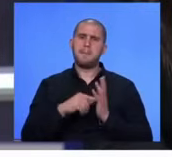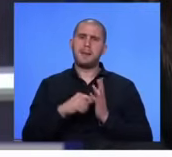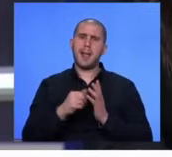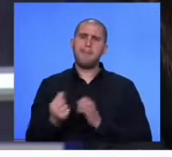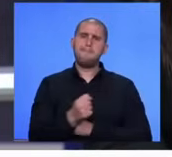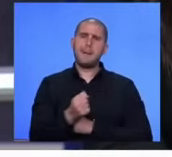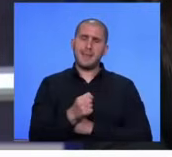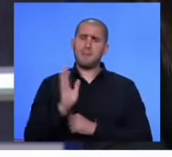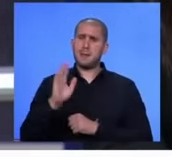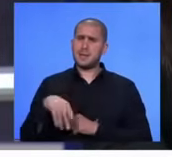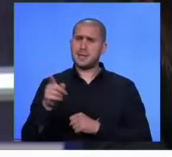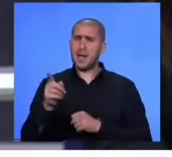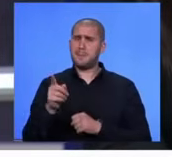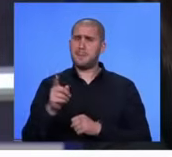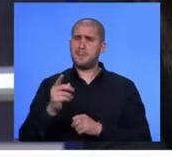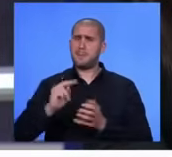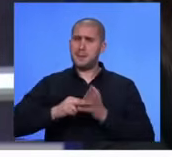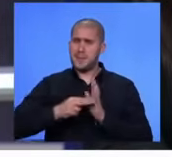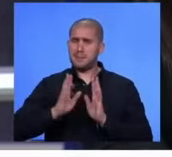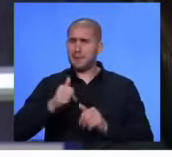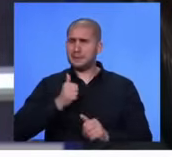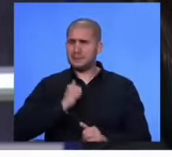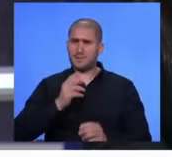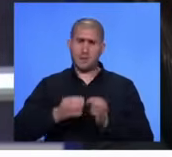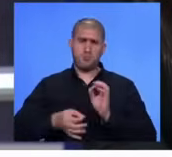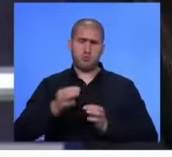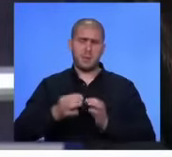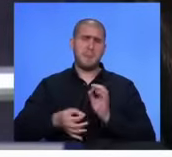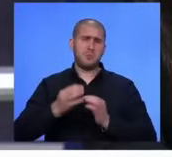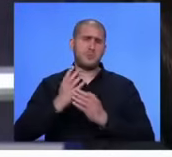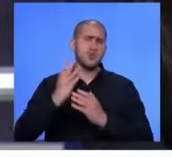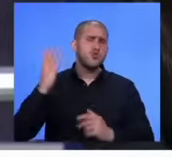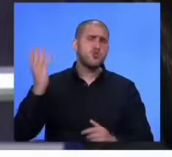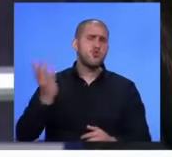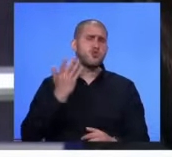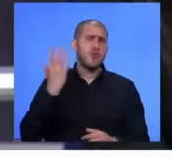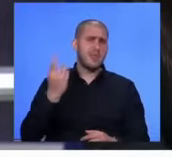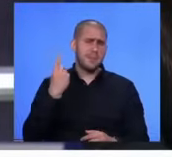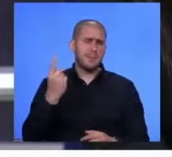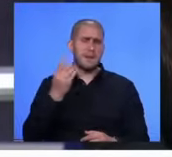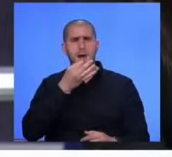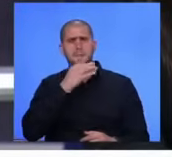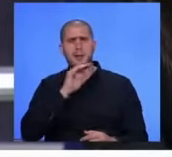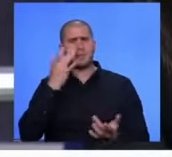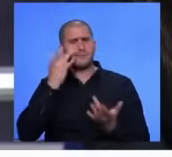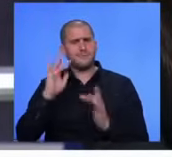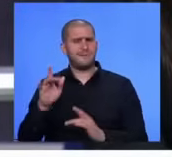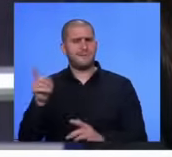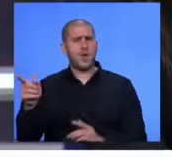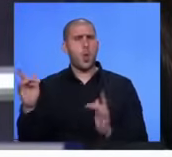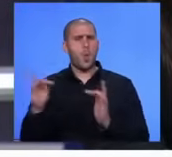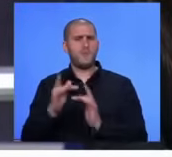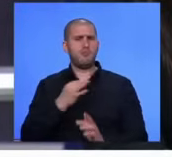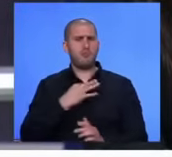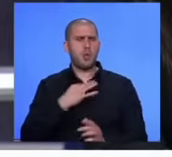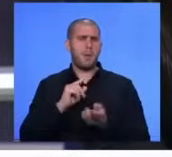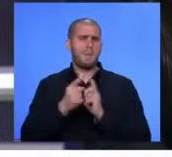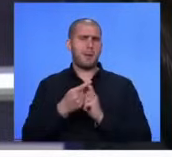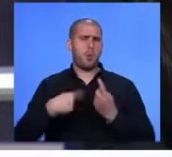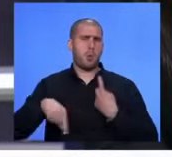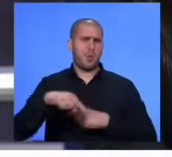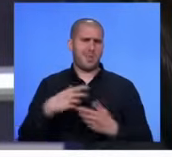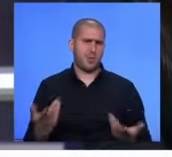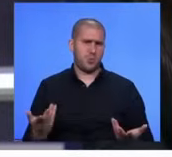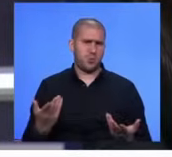גם המדיניים, גם הצבאיים וגם המשפטיים. כי בית המשפט כבר שנים מעדיף את האויבים שלנו עלינו.